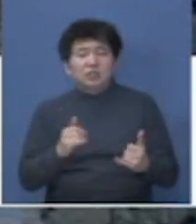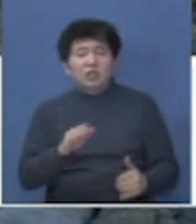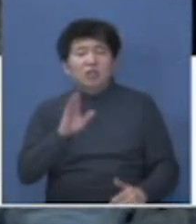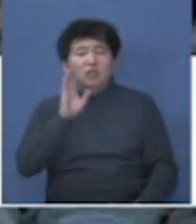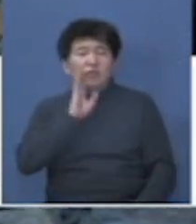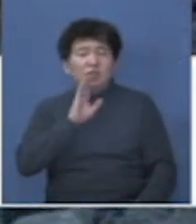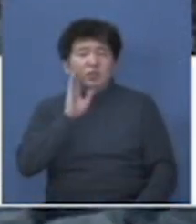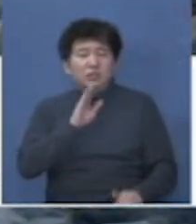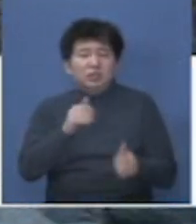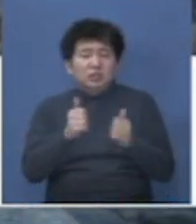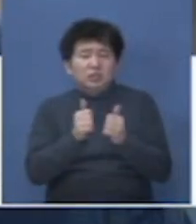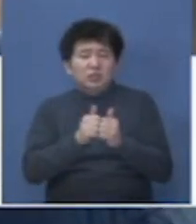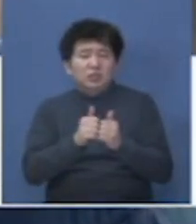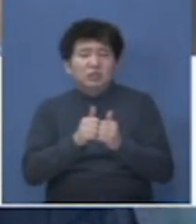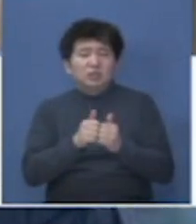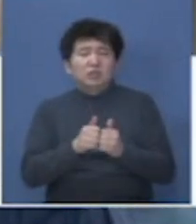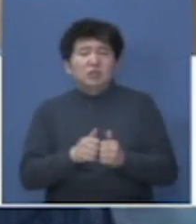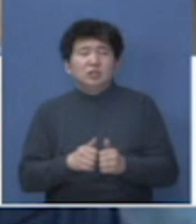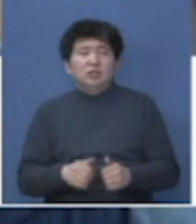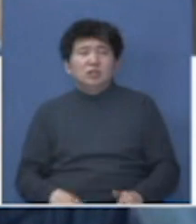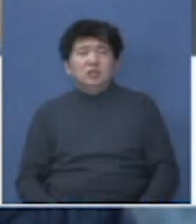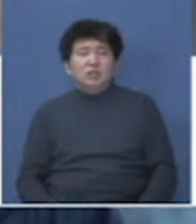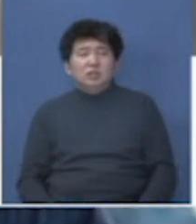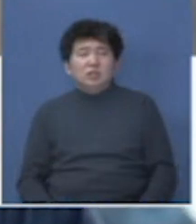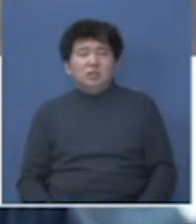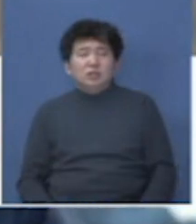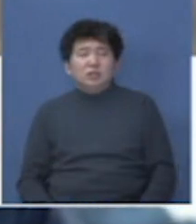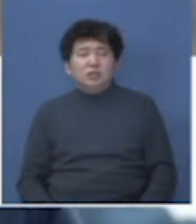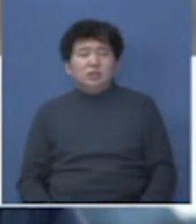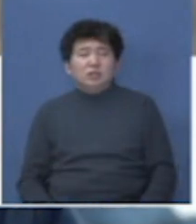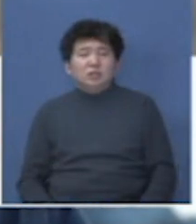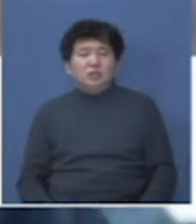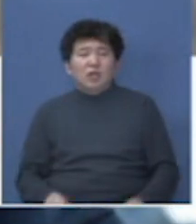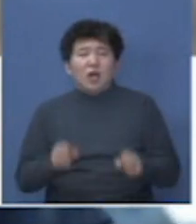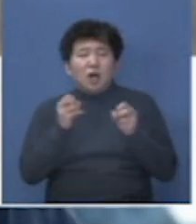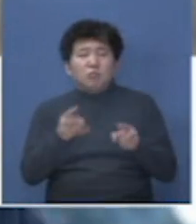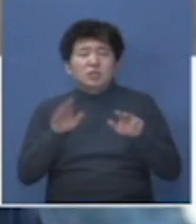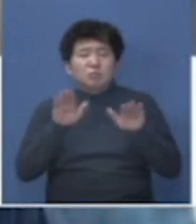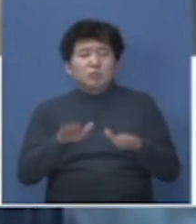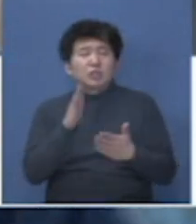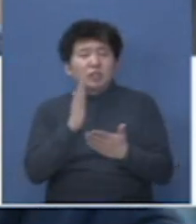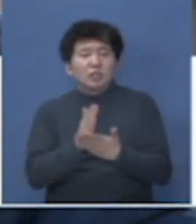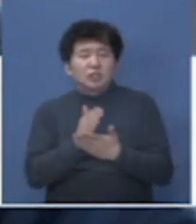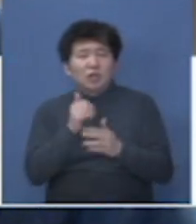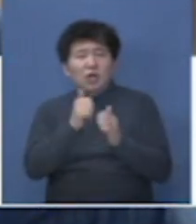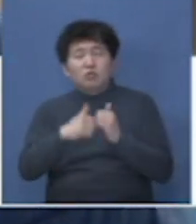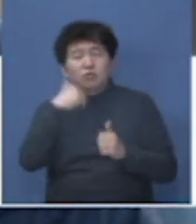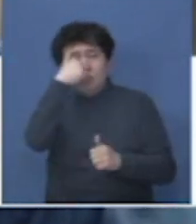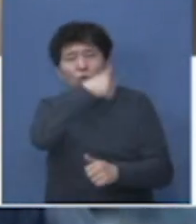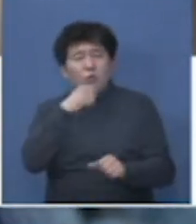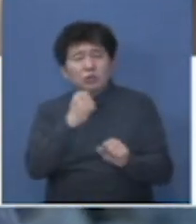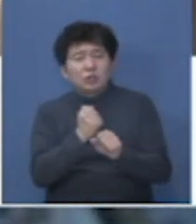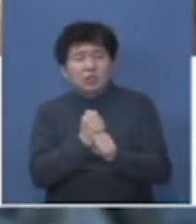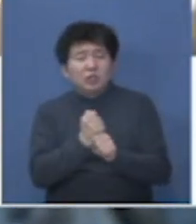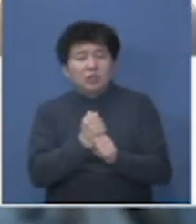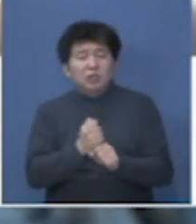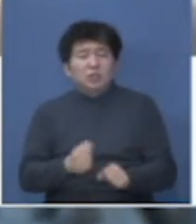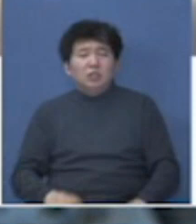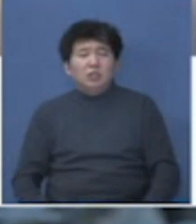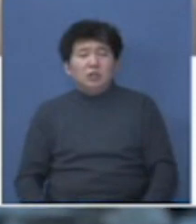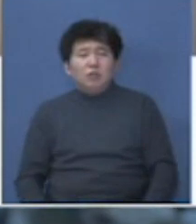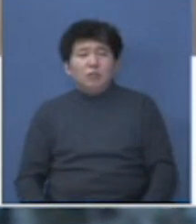жұмыстарын қарқынды жүргізуде. Қауіпті аймақтар бар. Сол қауіпті аймақтарда біз бірнеше жыл бойы осындай жұмыстар жүргізіп келеміз. Жағалауларды